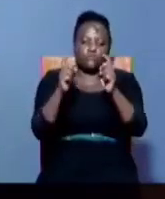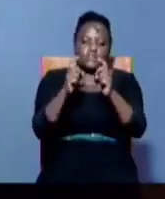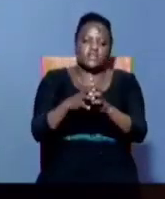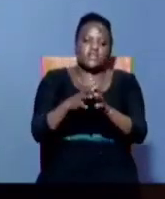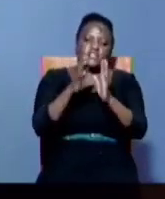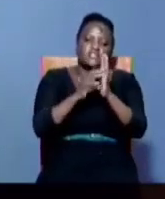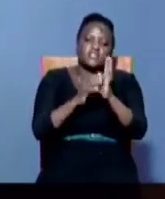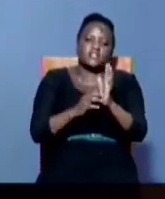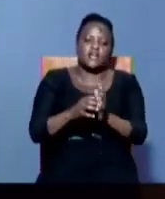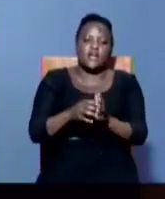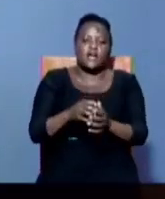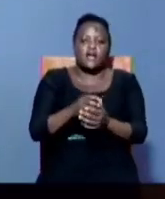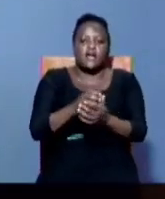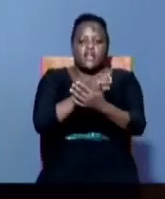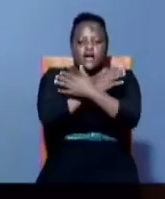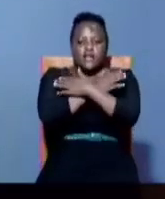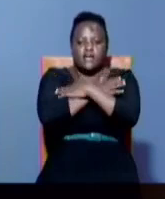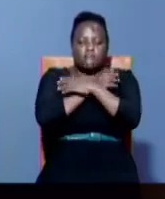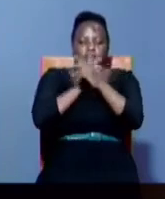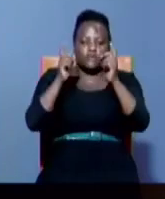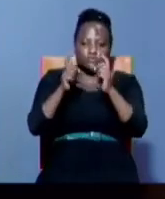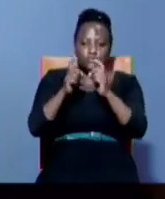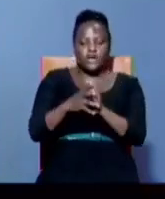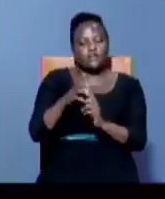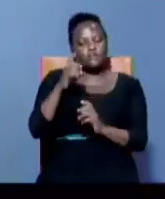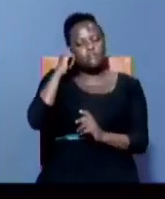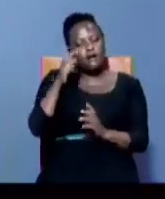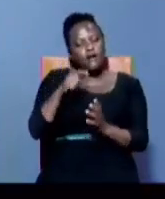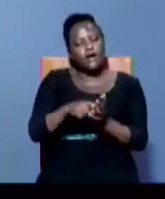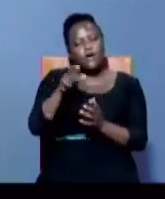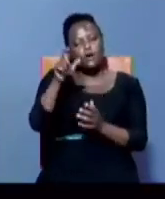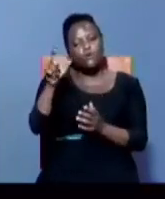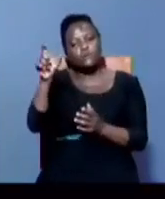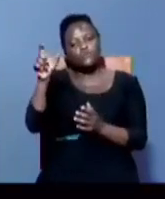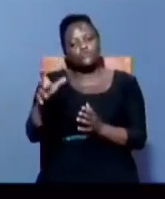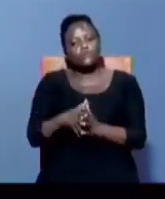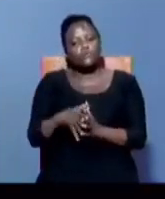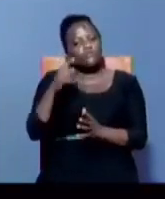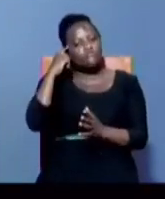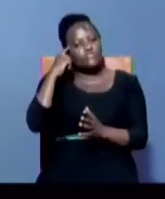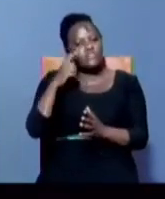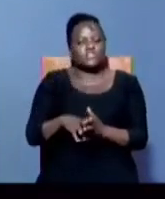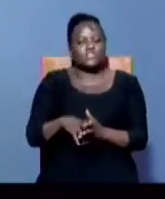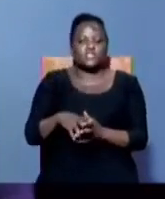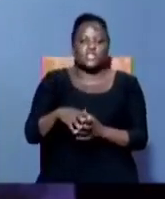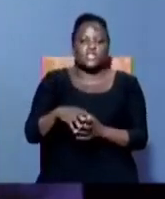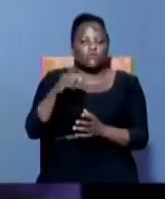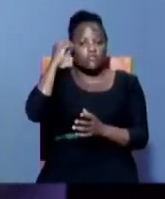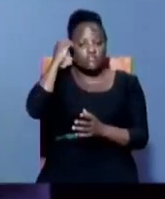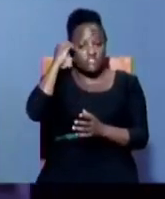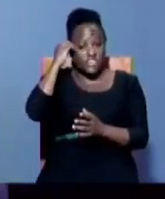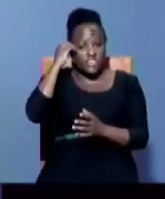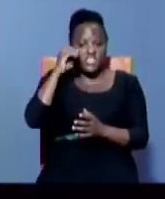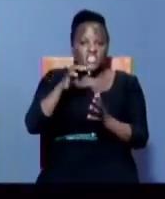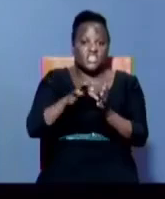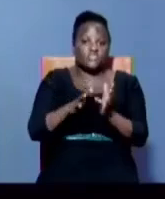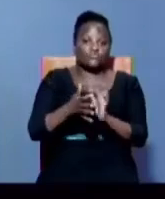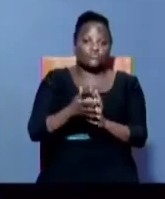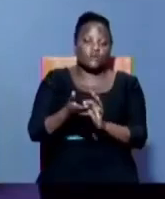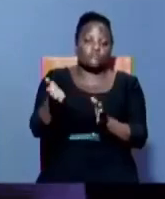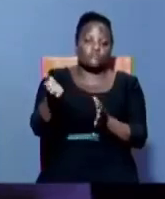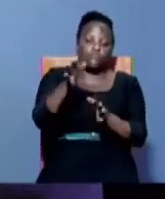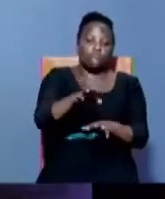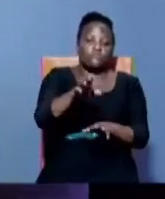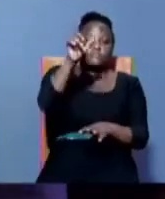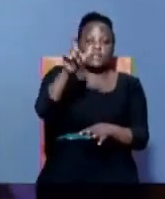neema vinapokutana. Ndio maana watu wanaodhani ya kwamba Yesu alipokufa msalabani neema ilitukuliwa mbali ikatupwa kule,